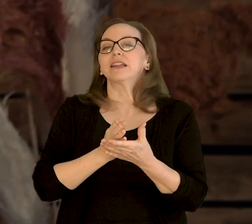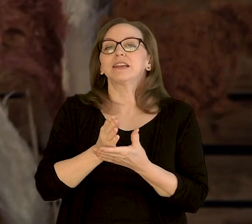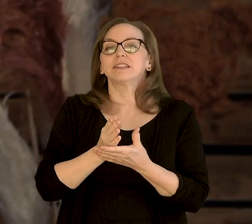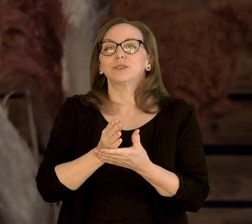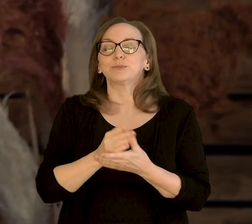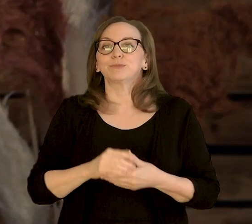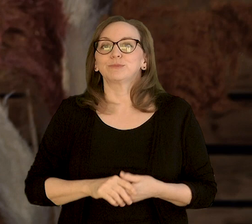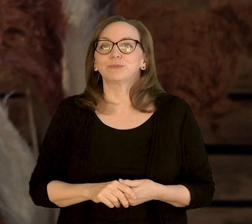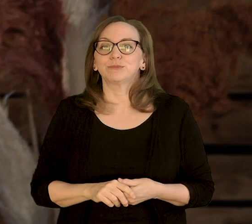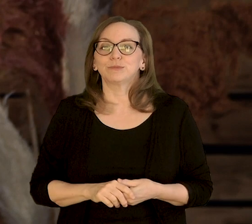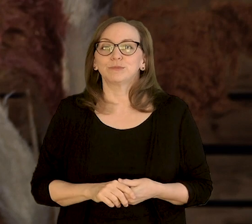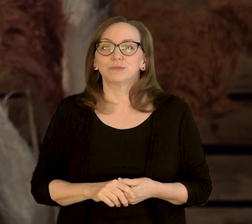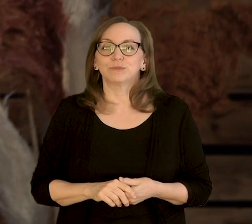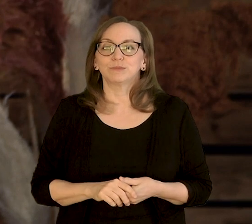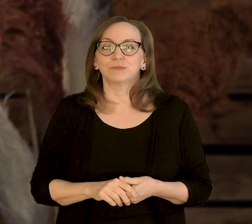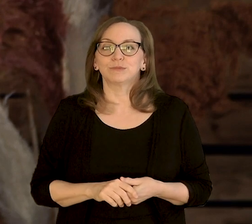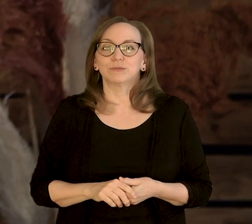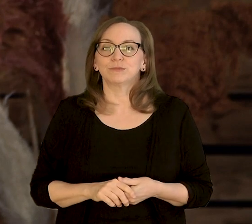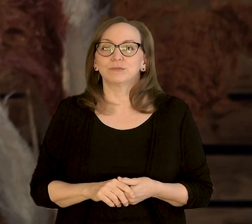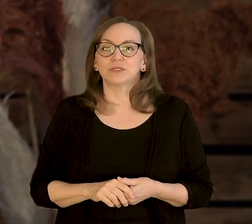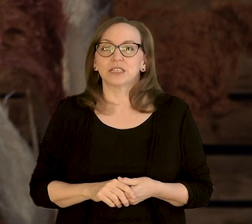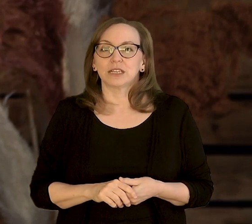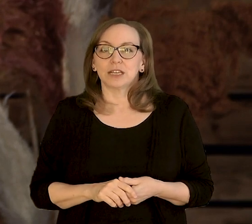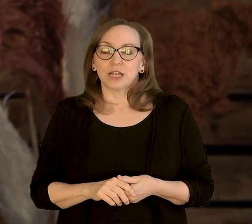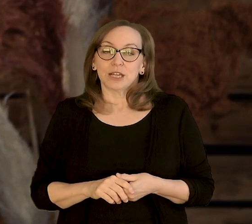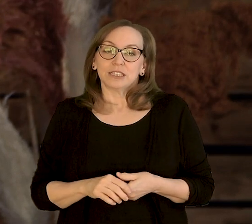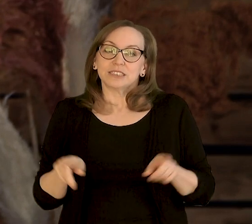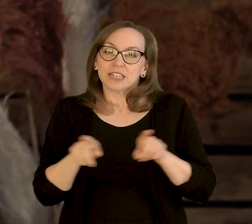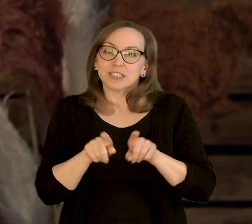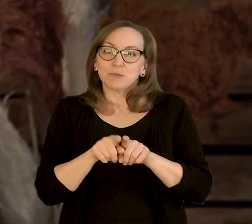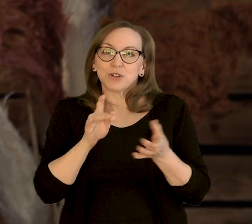Tak jak Jezus puścił mimo uszu uszczypliwą uwagę